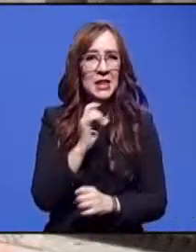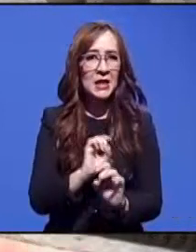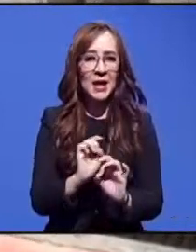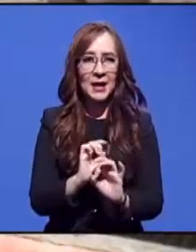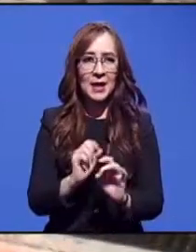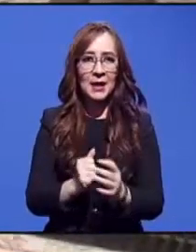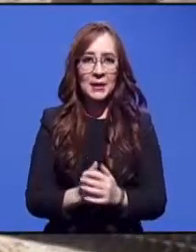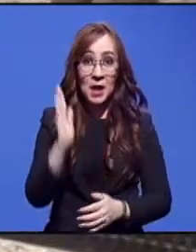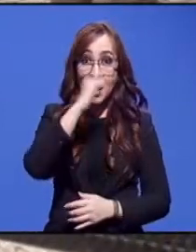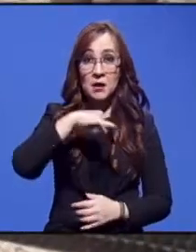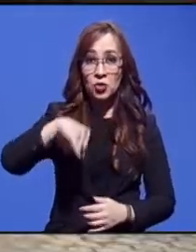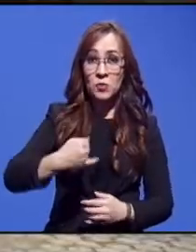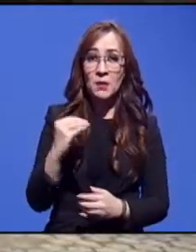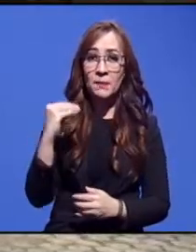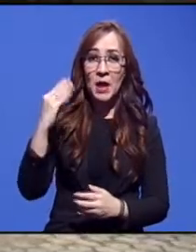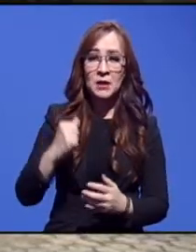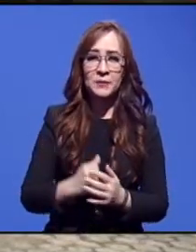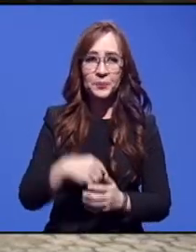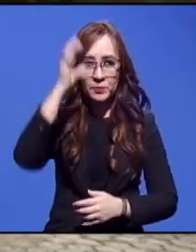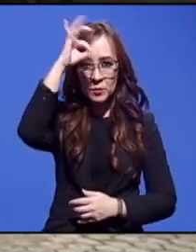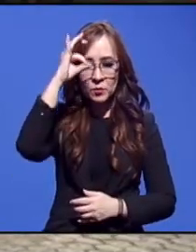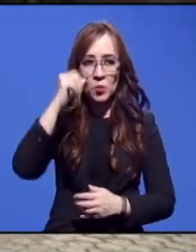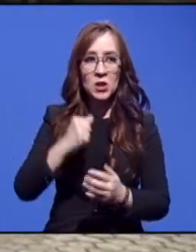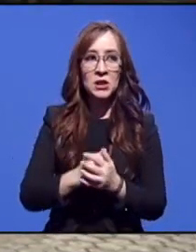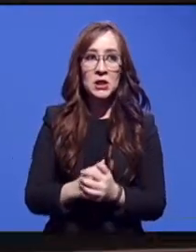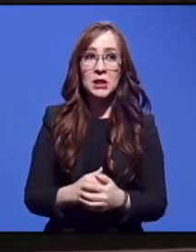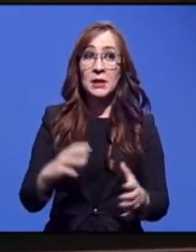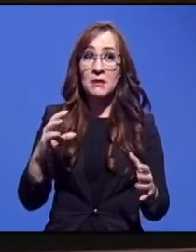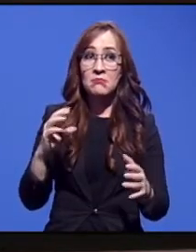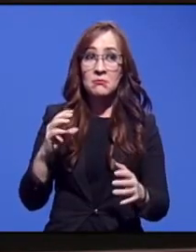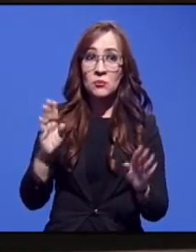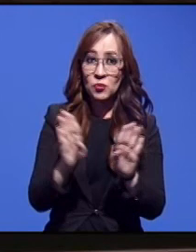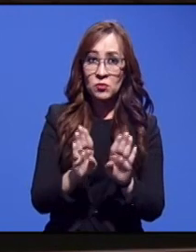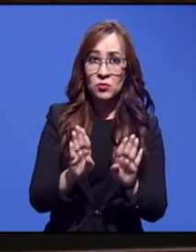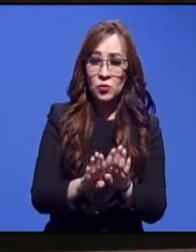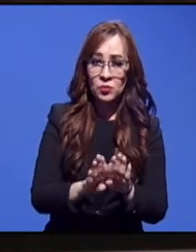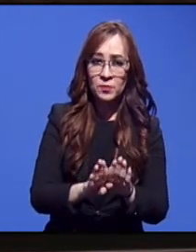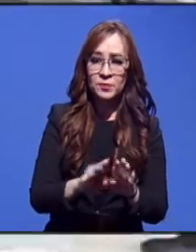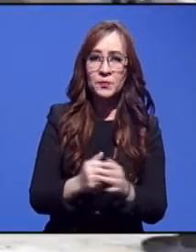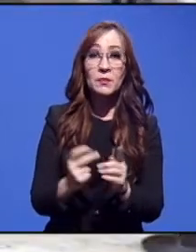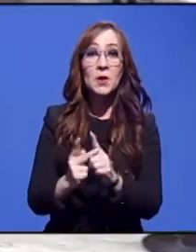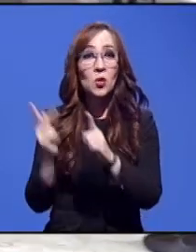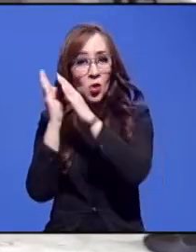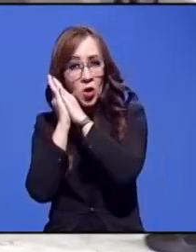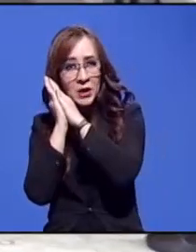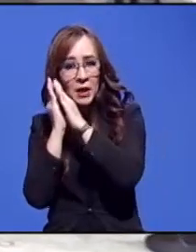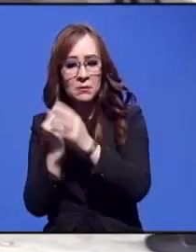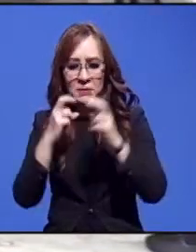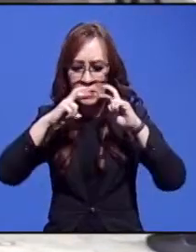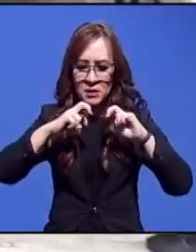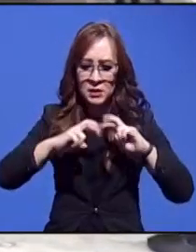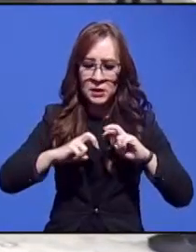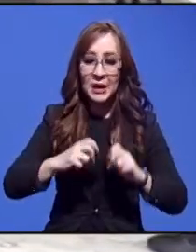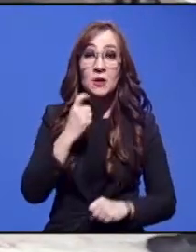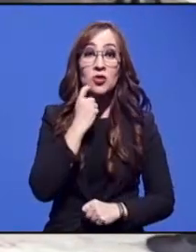Jumat pagi, aparat gabungan mendatangi hotel yang berada di Jalan Gunung Sahari Raya, Sawah Besar, Jakarta Pusat. Petugas melakukan pengecekan langsung terkait